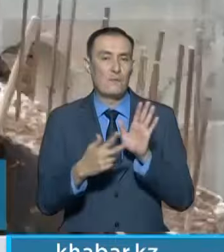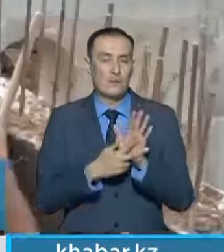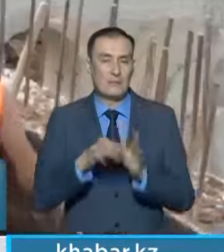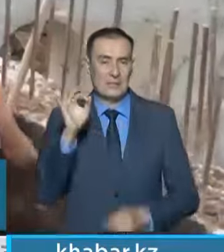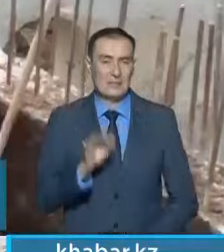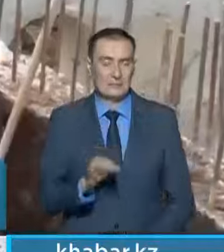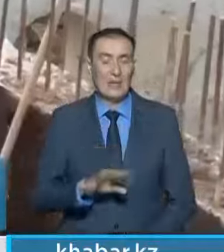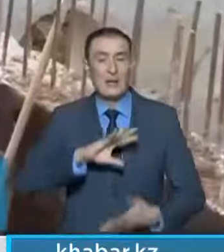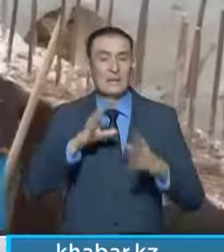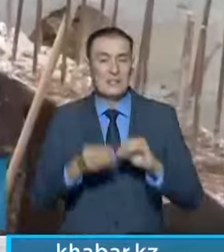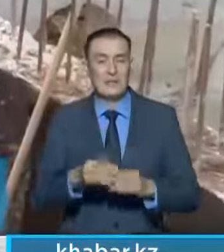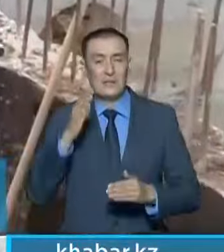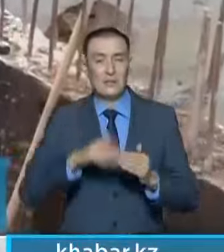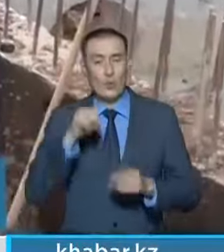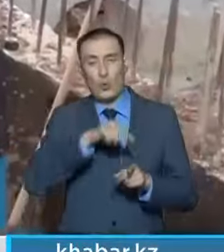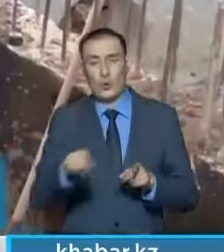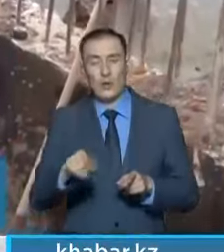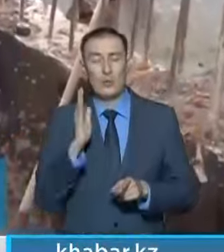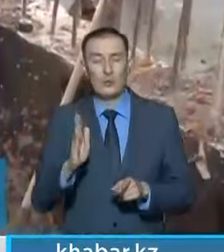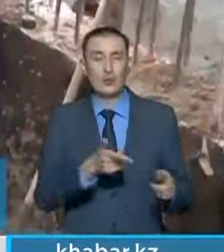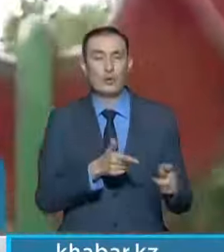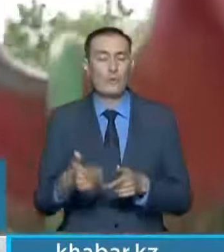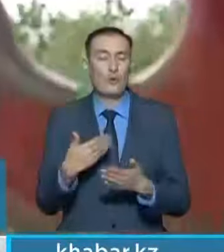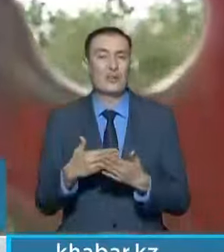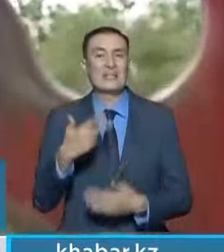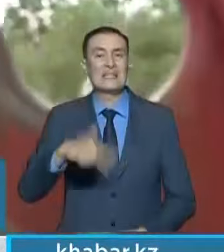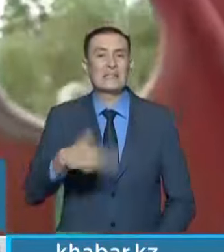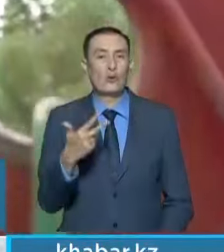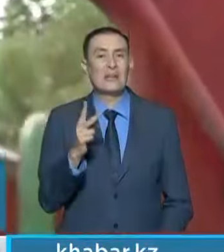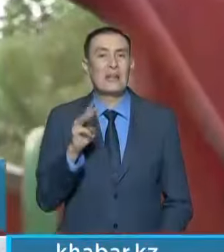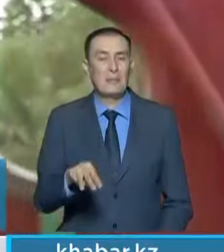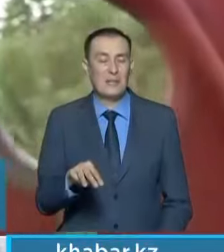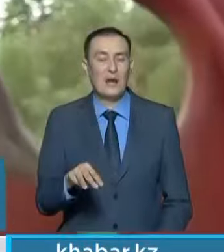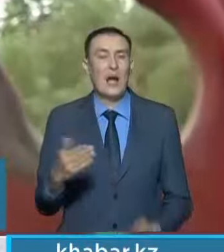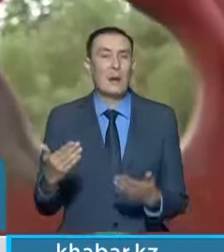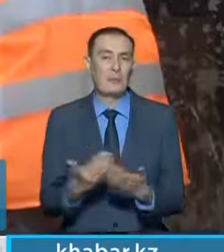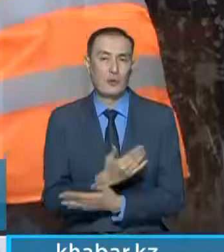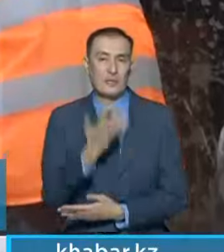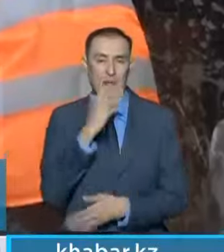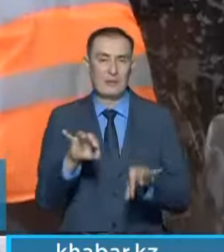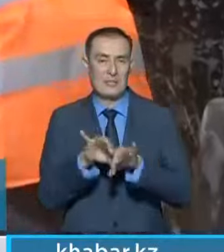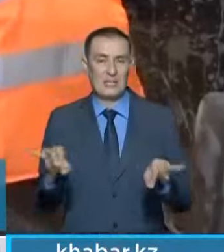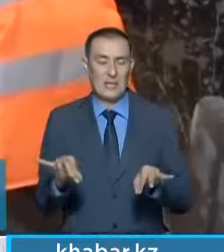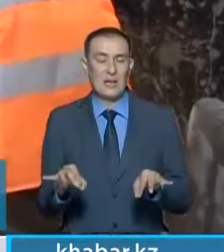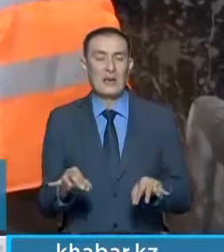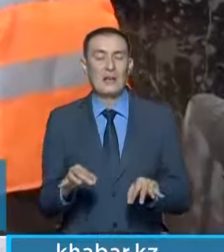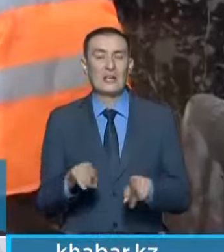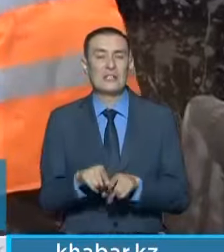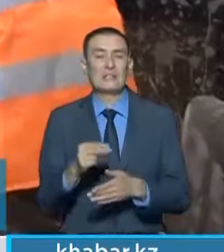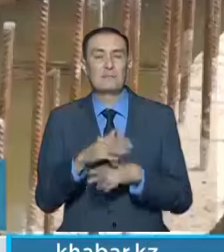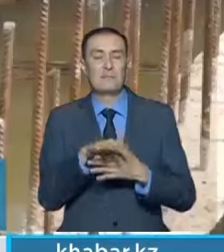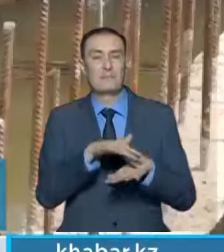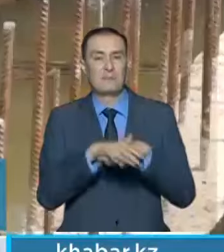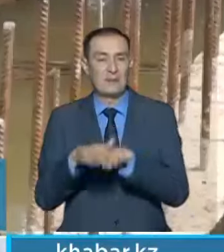0,8%. В целом, к концу года в городах области сдадут в эксплуатацию около 33 километров обновленных тепловых сетей. Вместе с выделенными из резерва